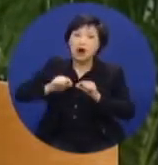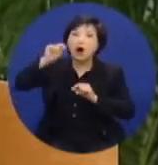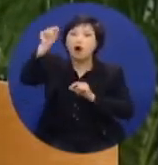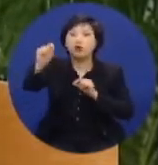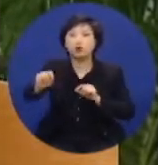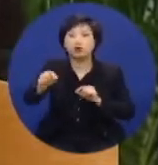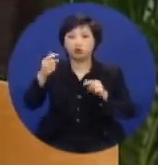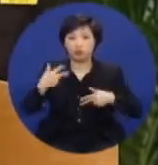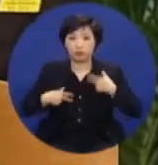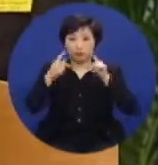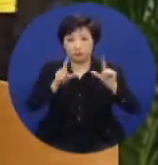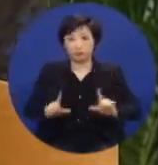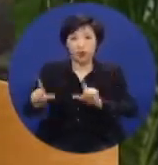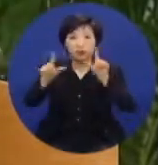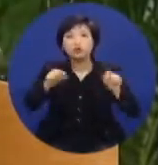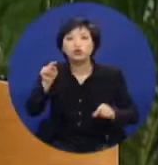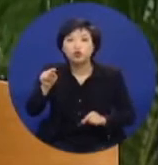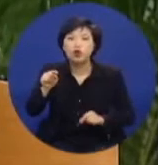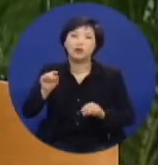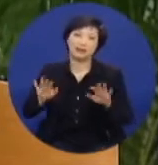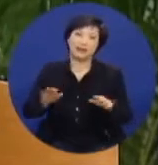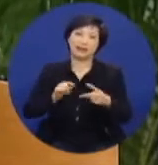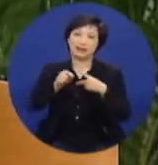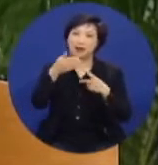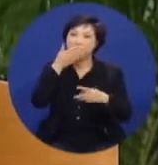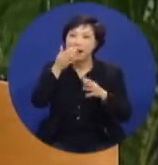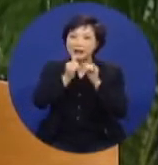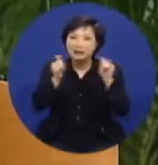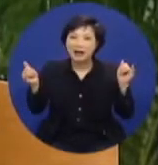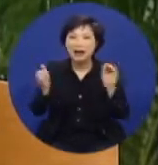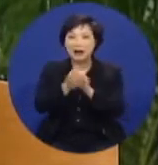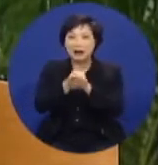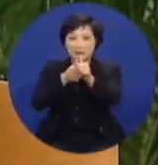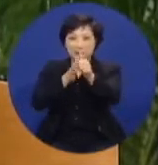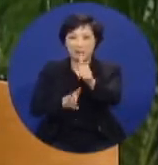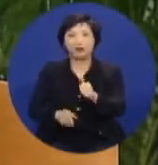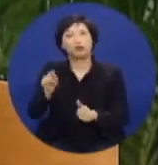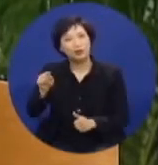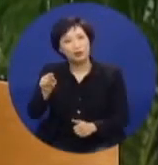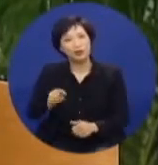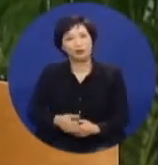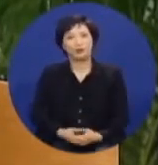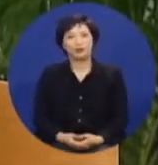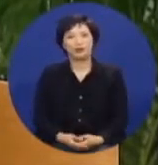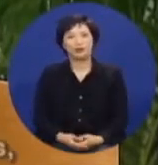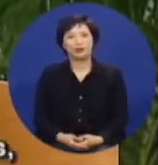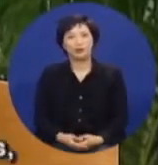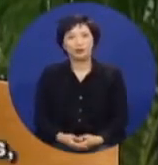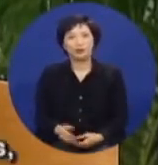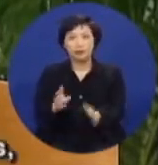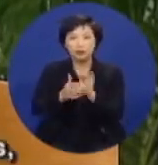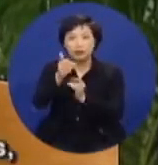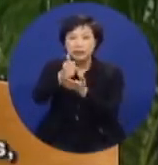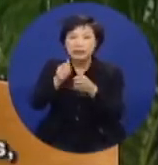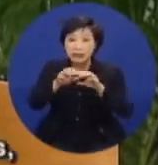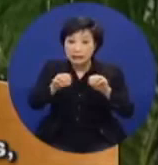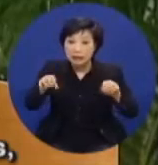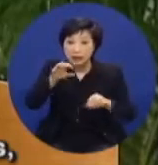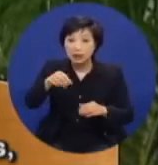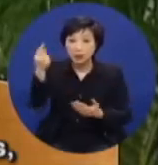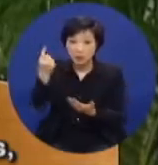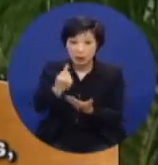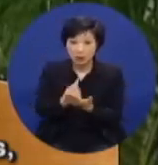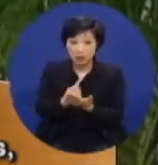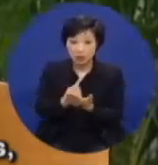것입니다 이해가 되시면 아멘 합시다 그런겁니다 예수님이 이 땅에 오셔서